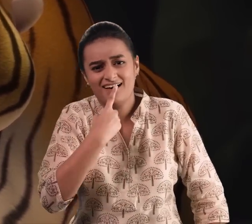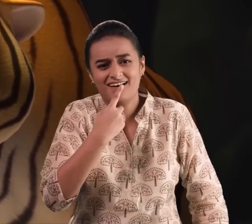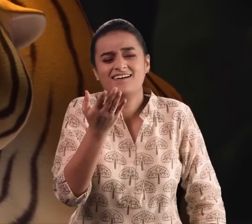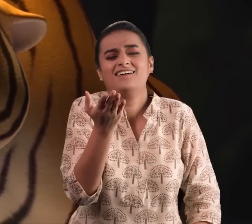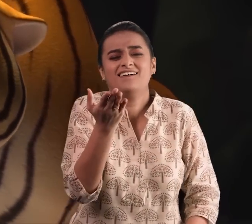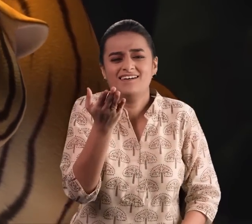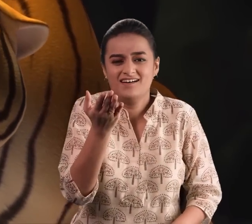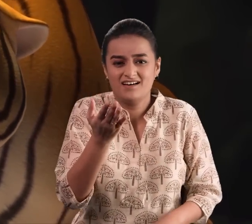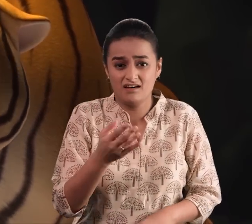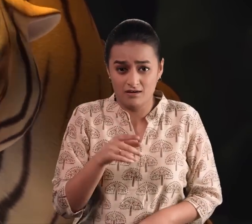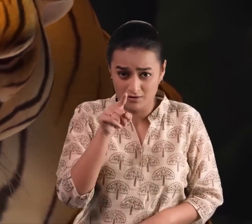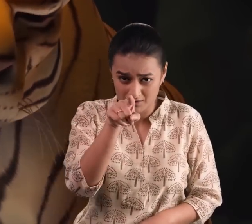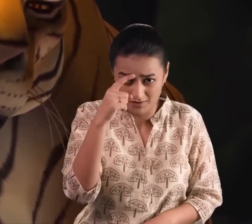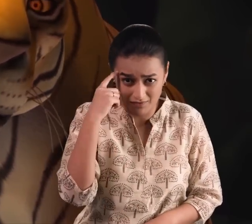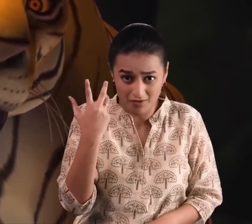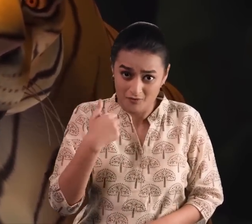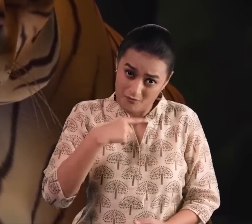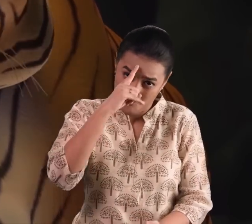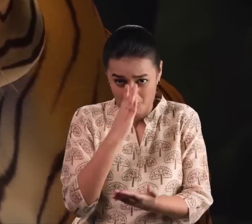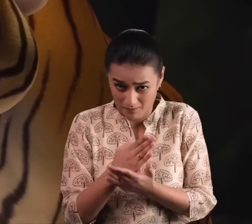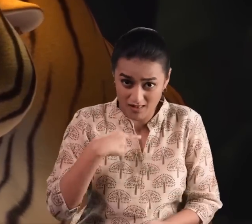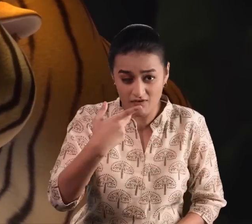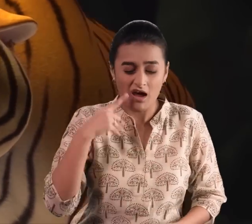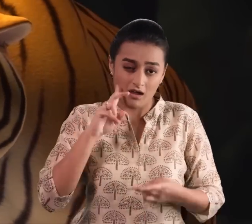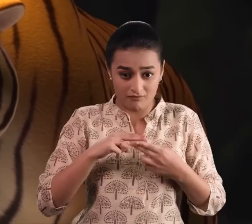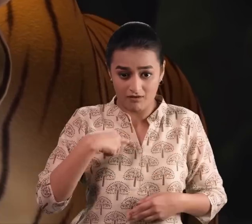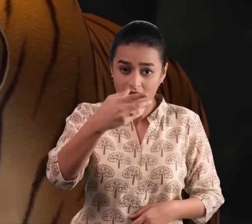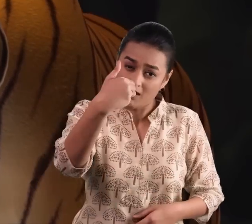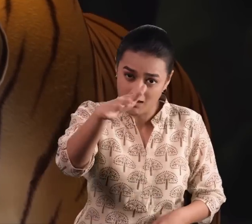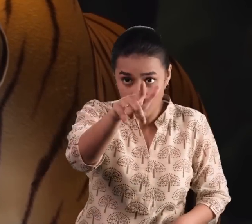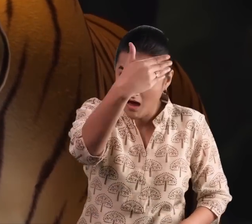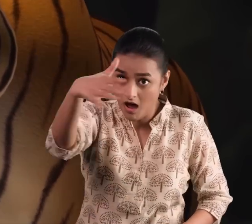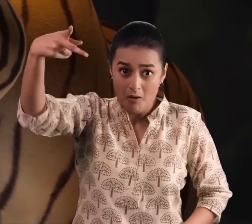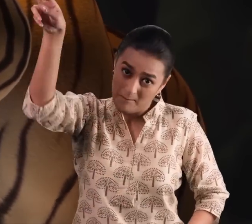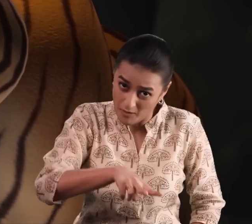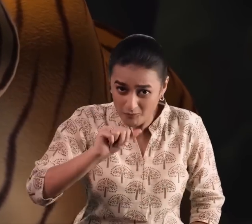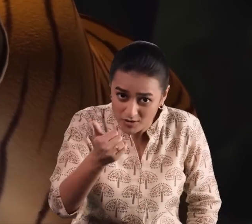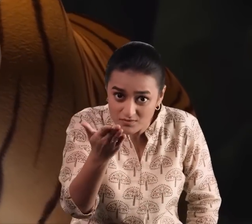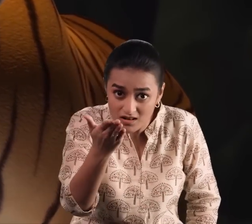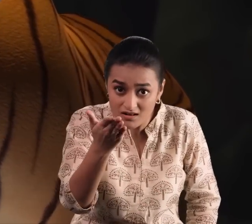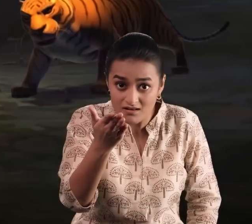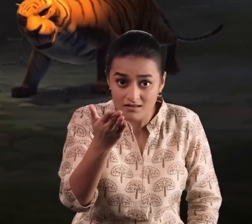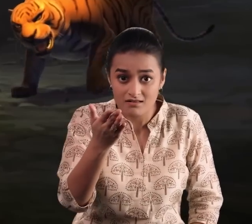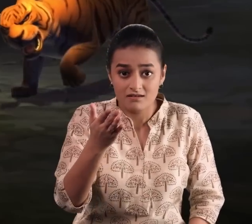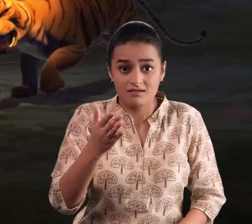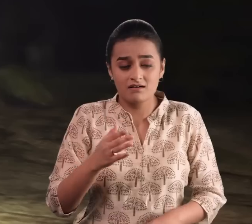तुम्हारी बुद्धि बहक गई है। क्या मैं तुम्हारा विश्वास करूंगा कि यहाँ से निकलकर तुम वापस